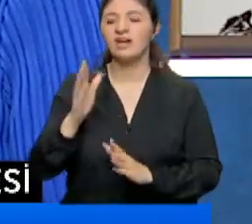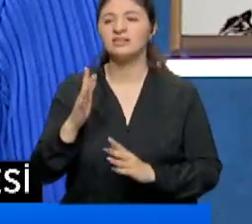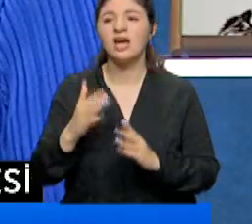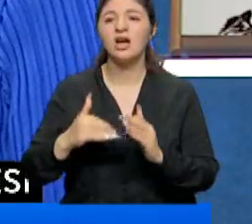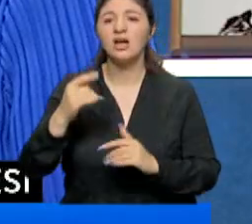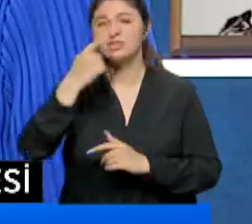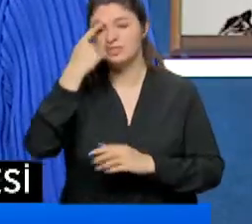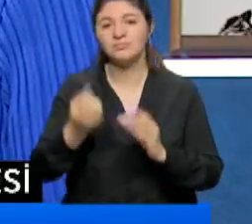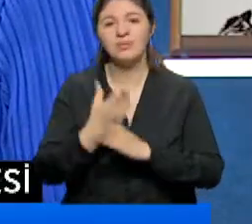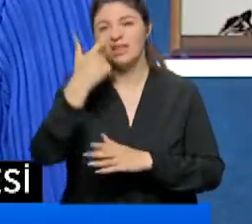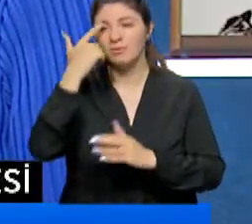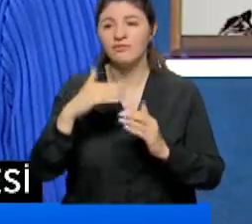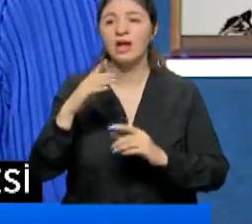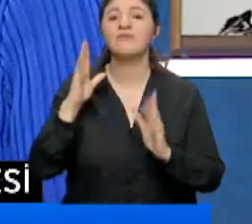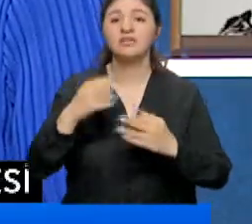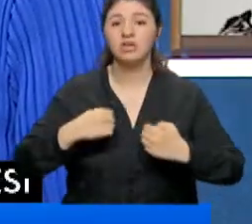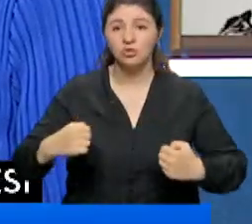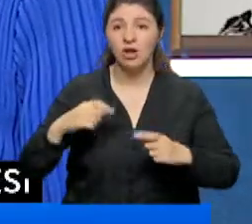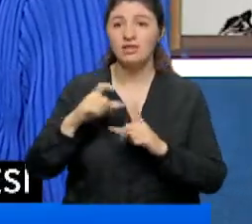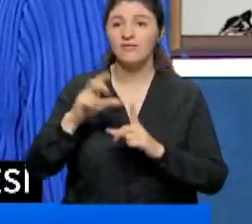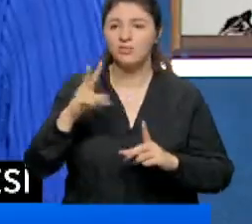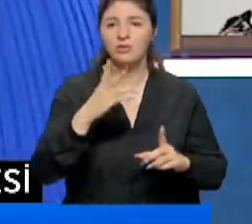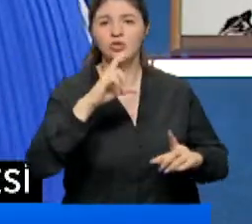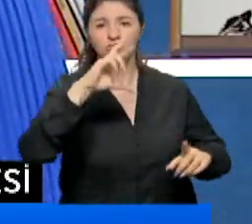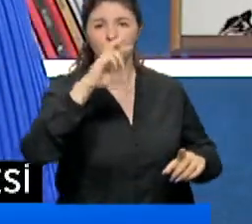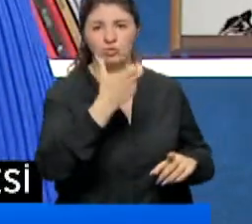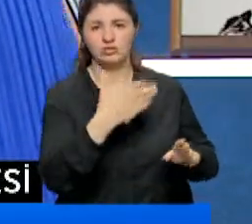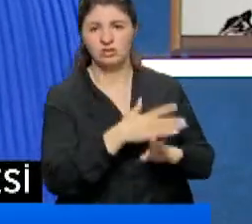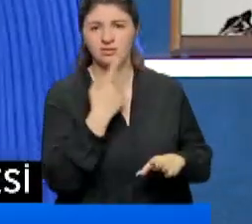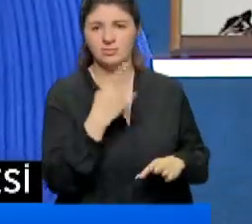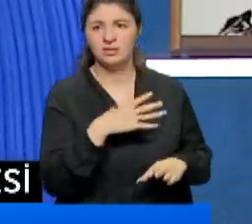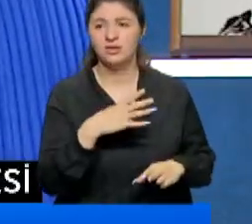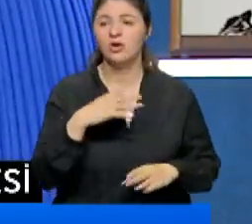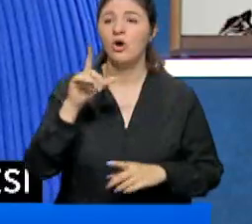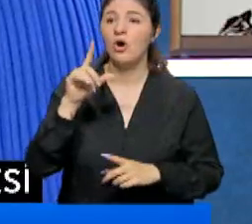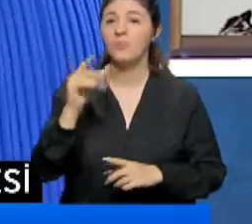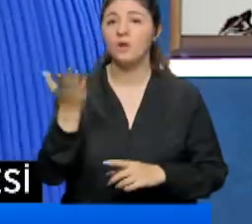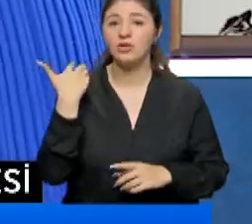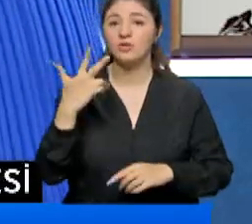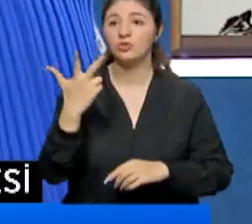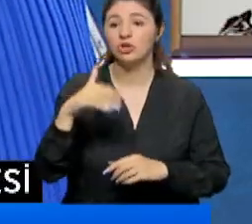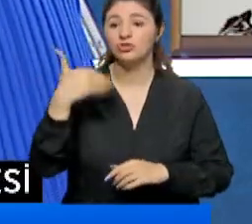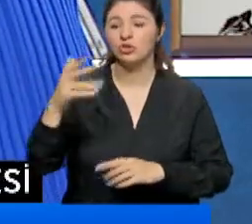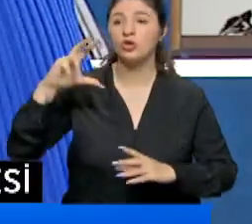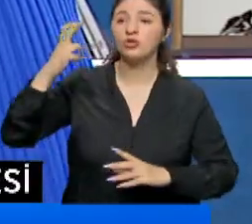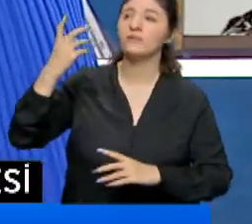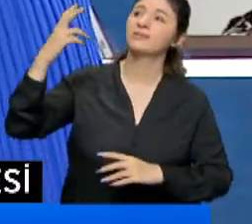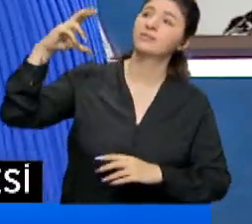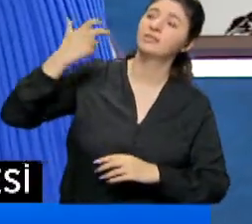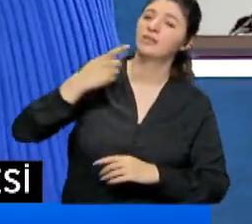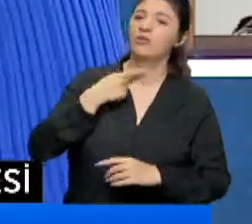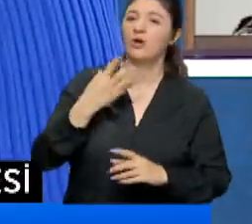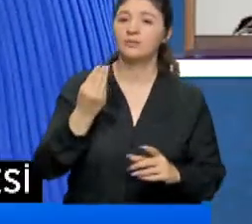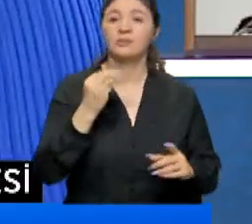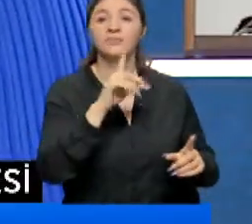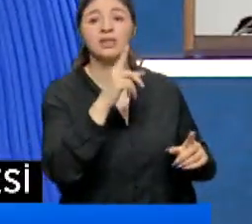fazla kilo D vitamini eksikliği dedim Güneş 11'den önce ve üstten sonra güneşten yararlanmamız lazım